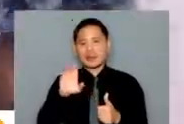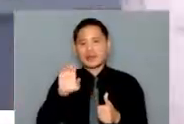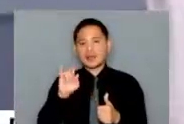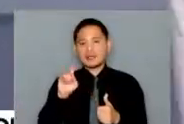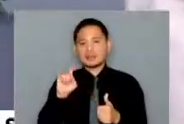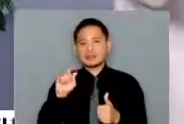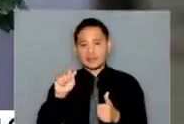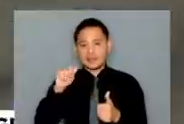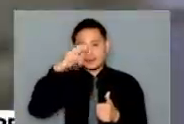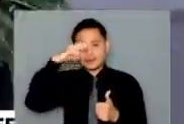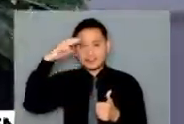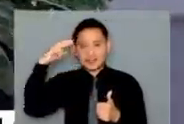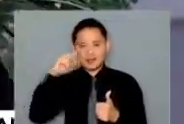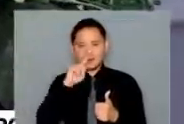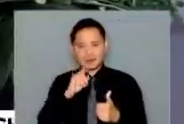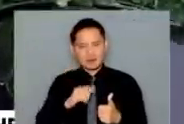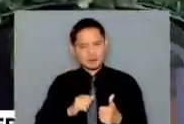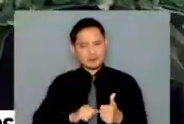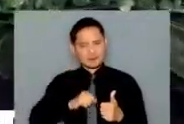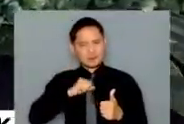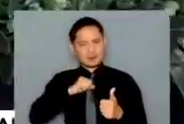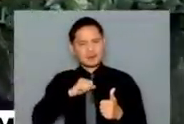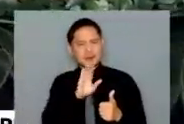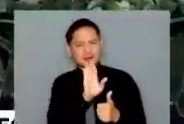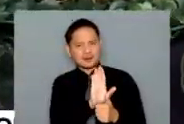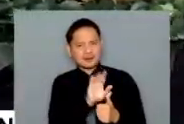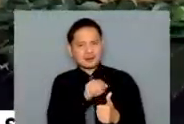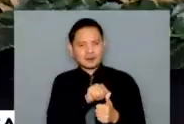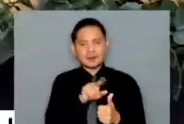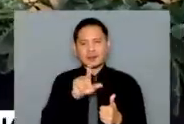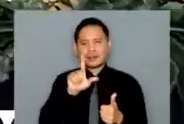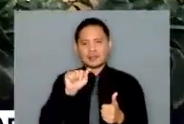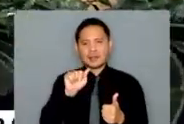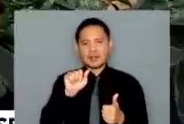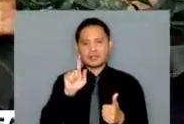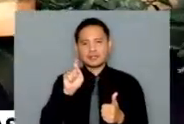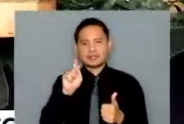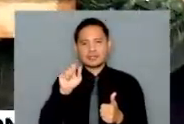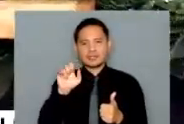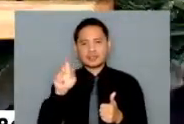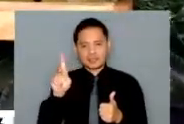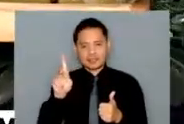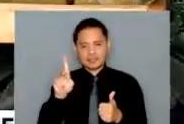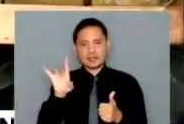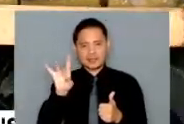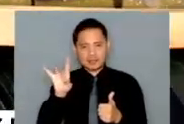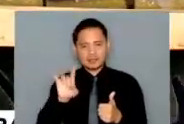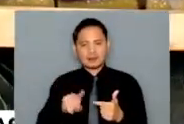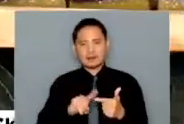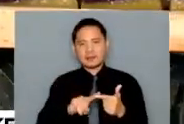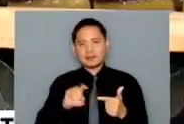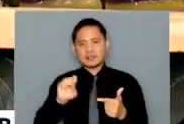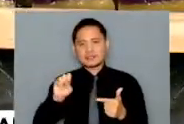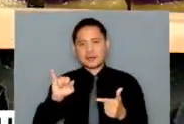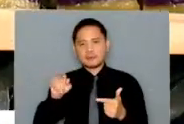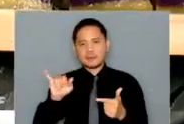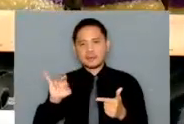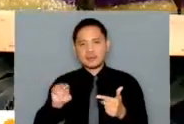Yan. Bibingka latik. Talaga yung may latik. Me also. Yes. We also have sapin-sapin, kuchinta,